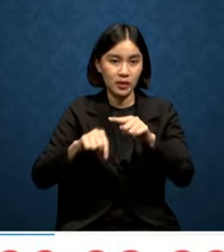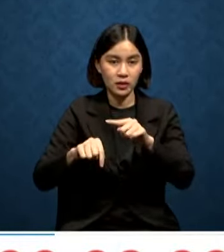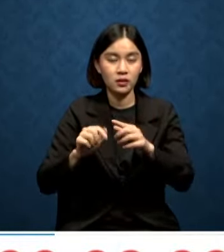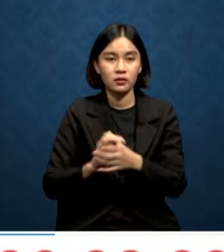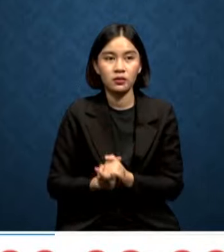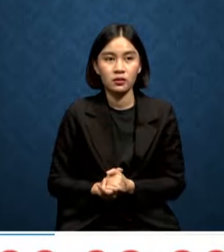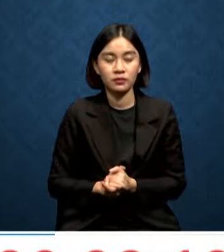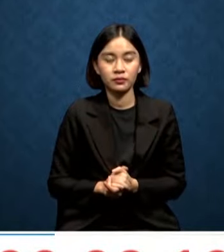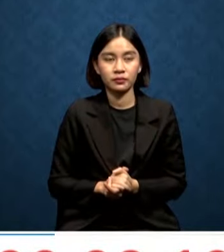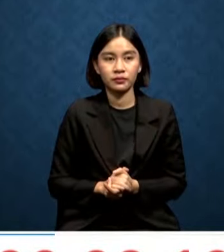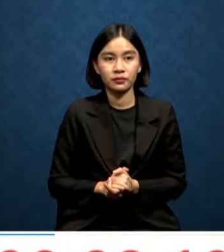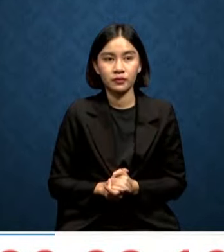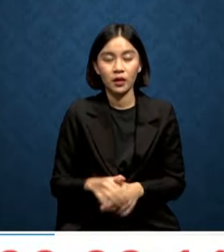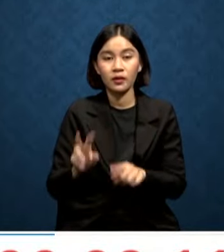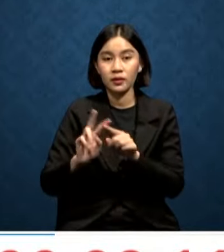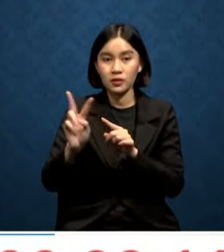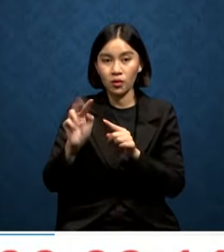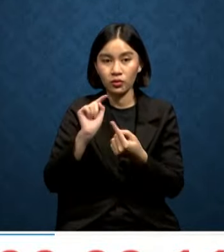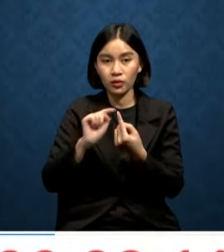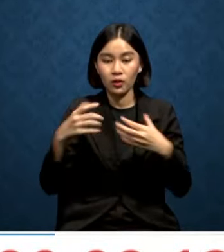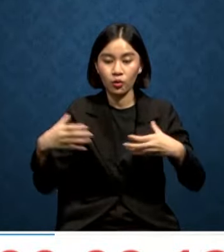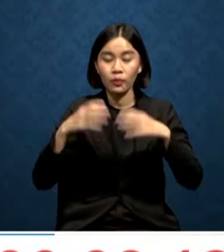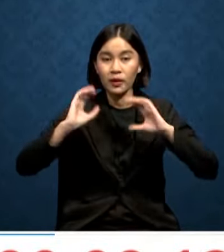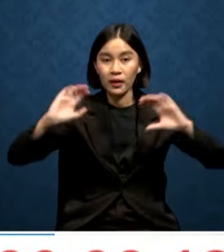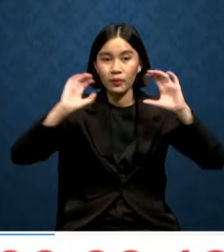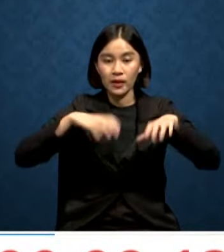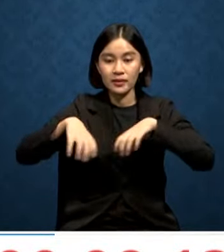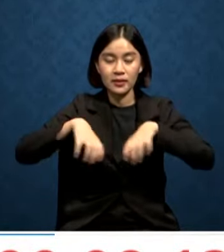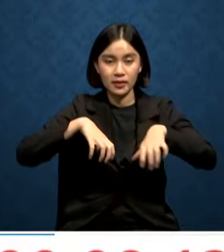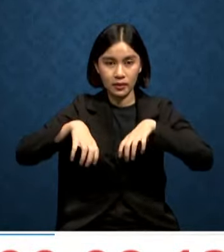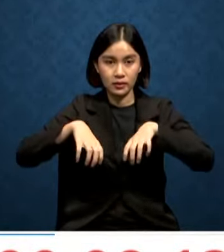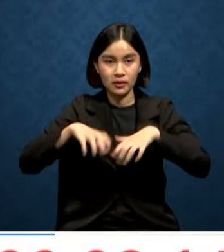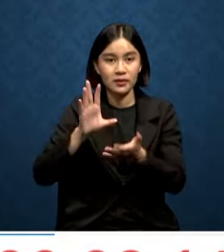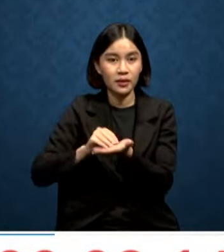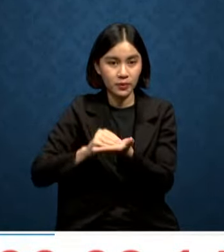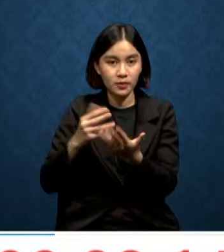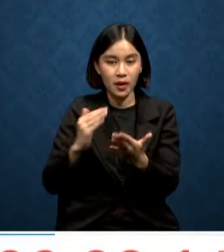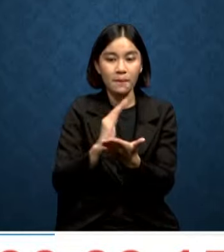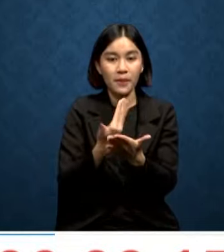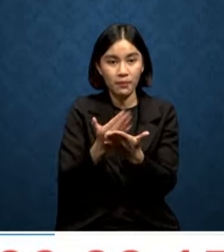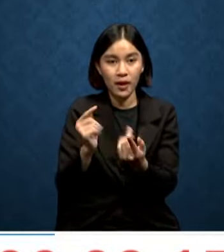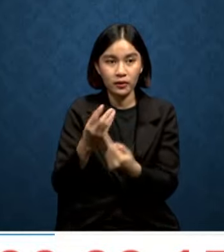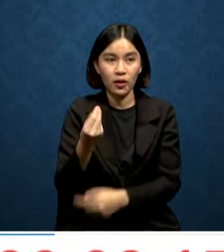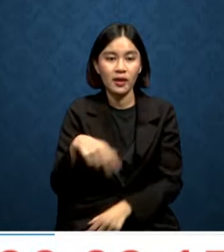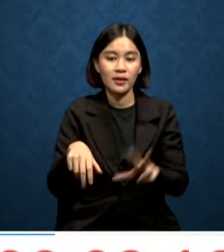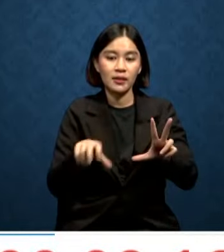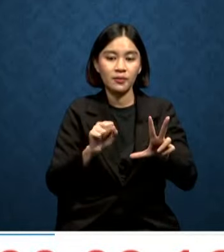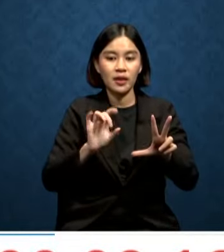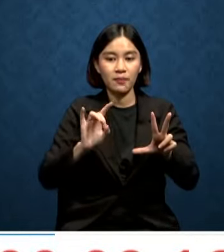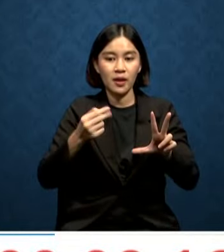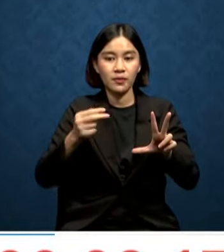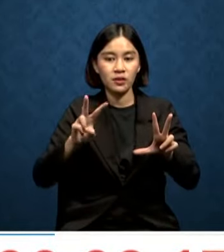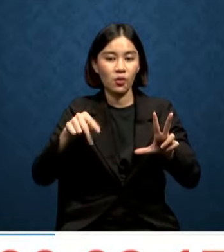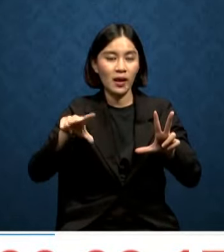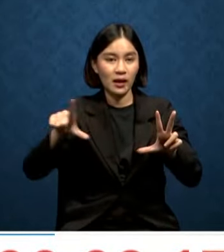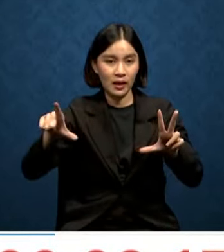9.95% นะครับส่วนนี้ส่วนที่2ครับเป็นส่วนที่รัฐบาลจัดสรรจัดเก็บให้และแบ่งให้จำนวน 382,000